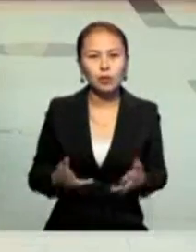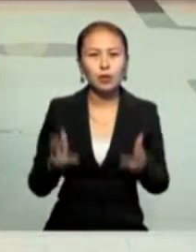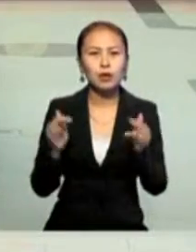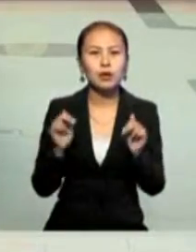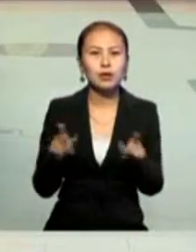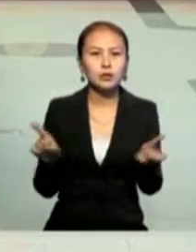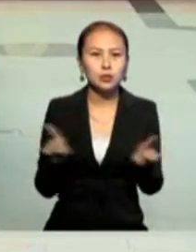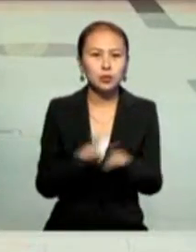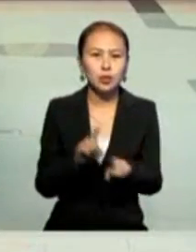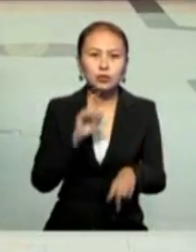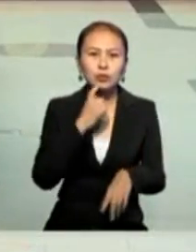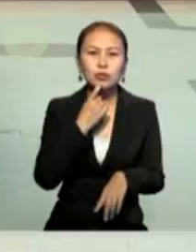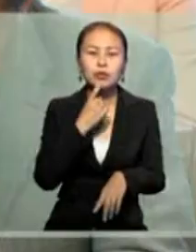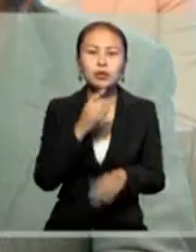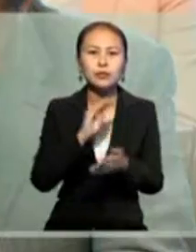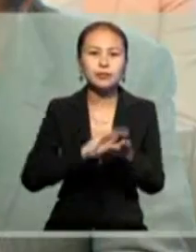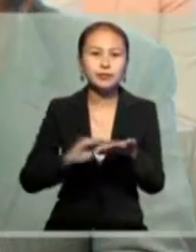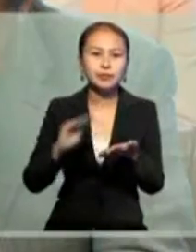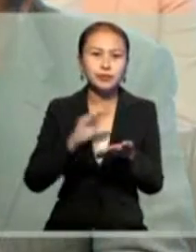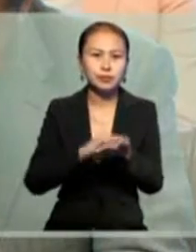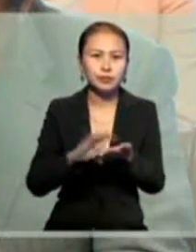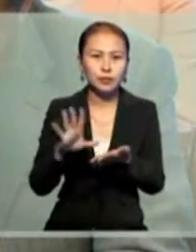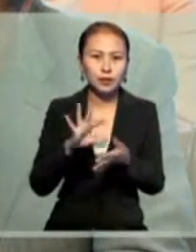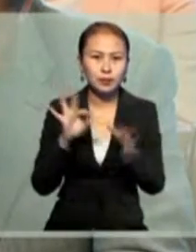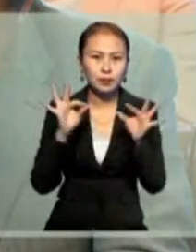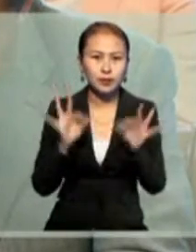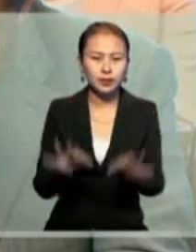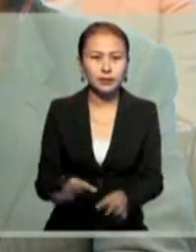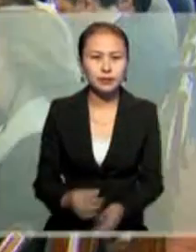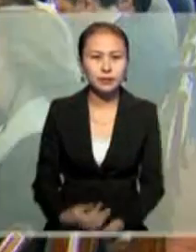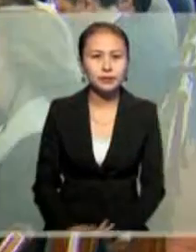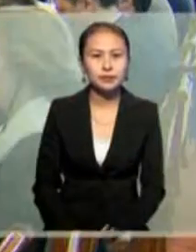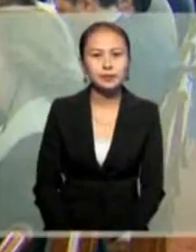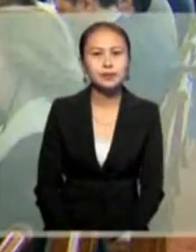қол жеткізудің қиындығы туралы ой ұғынықты тілде айтылған дейді.